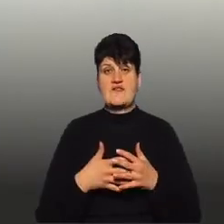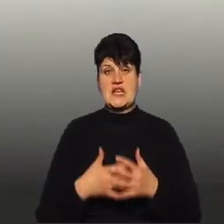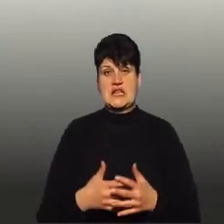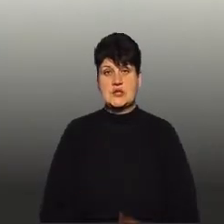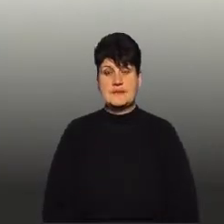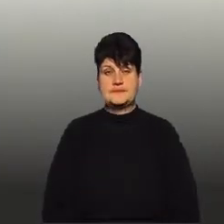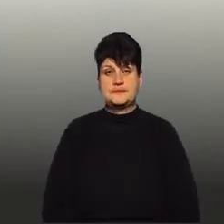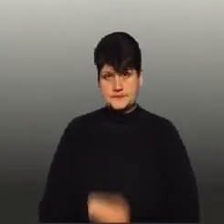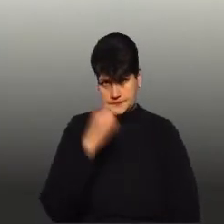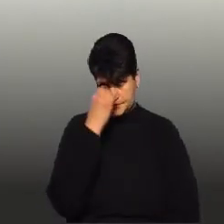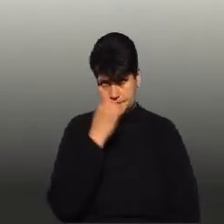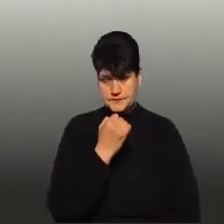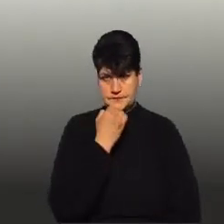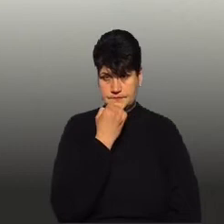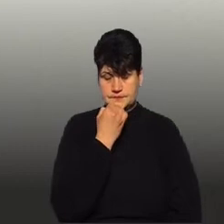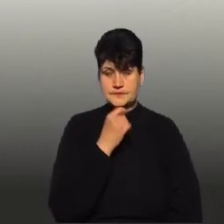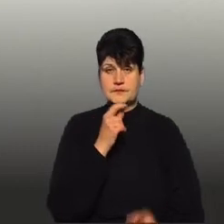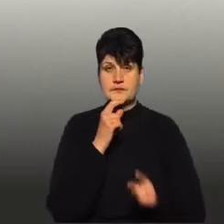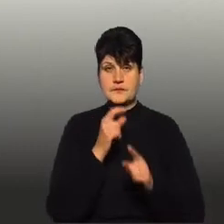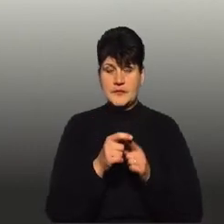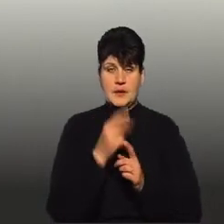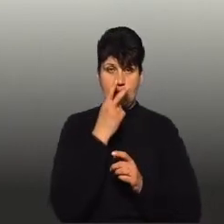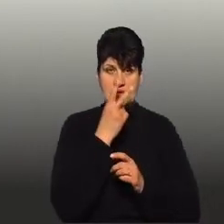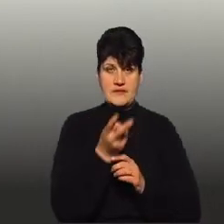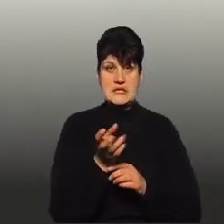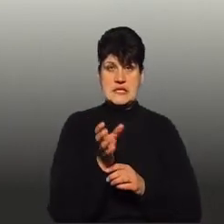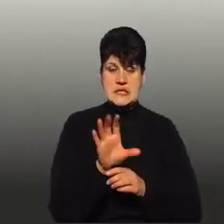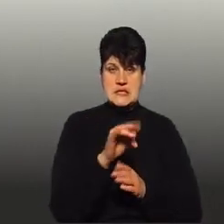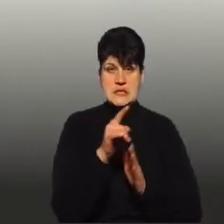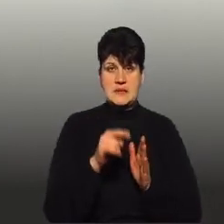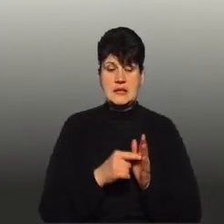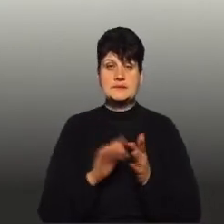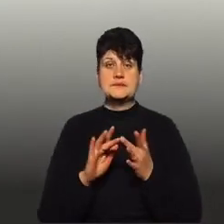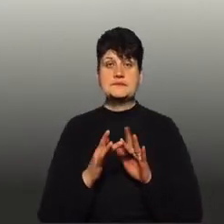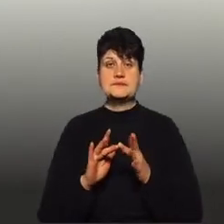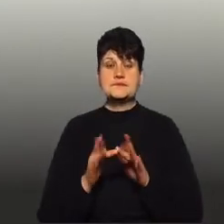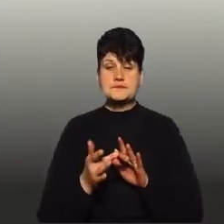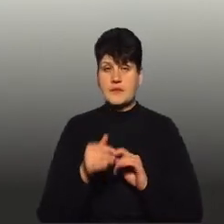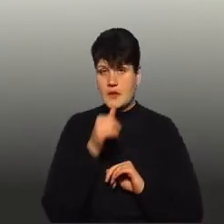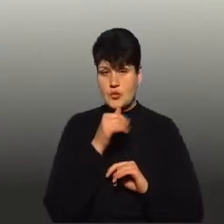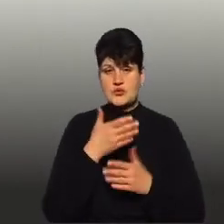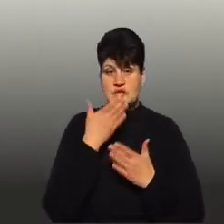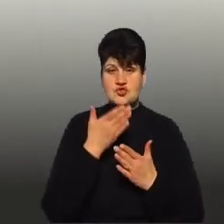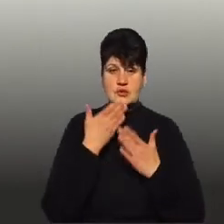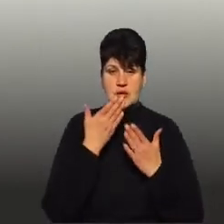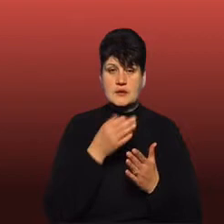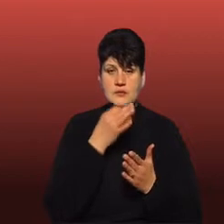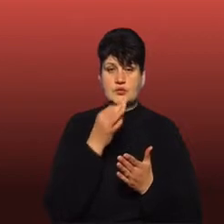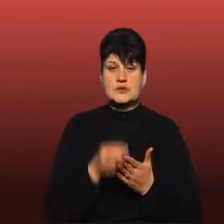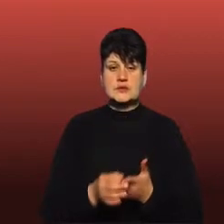А ми подивимося запитання із соціальних мереж, спробуємо зачитати, відповісти. Прошу на екран.